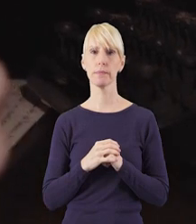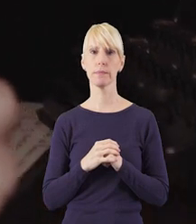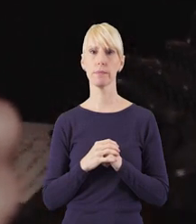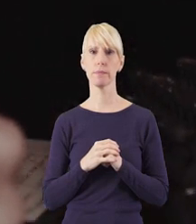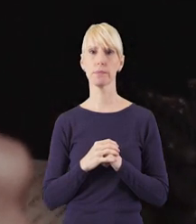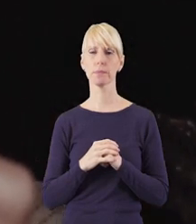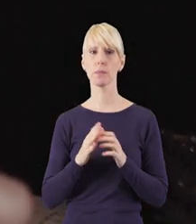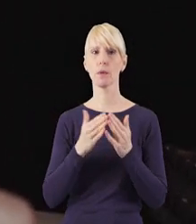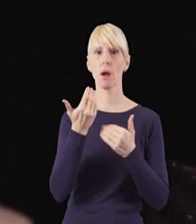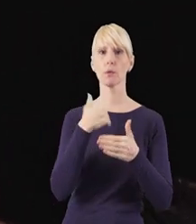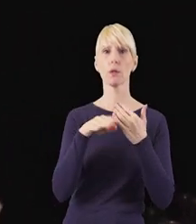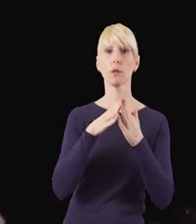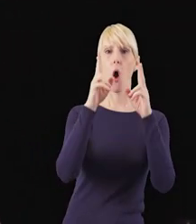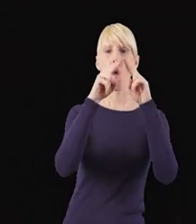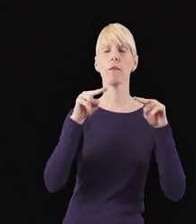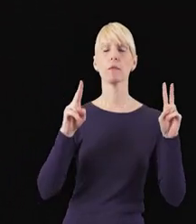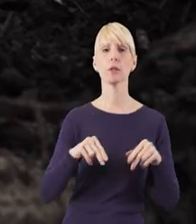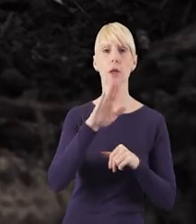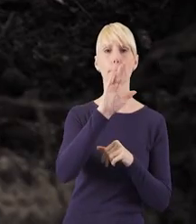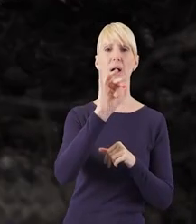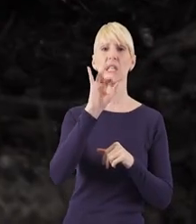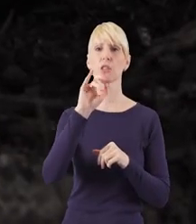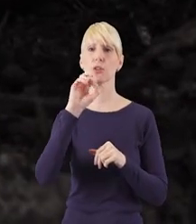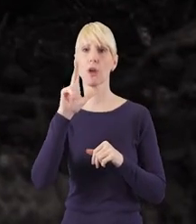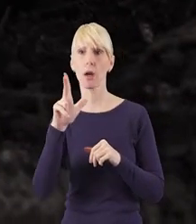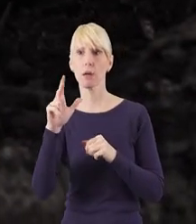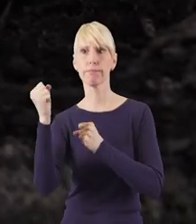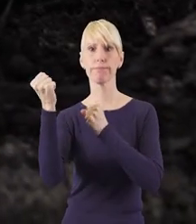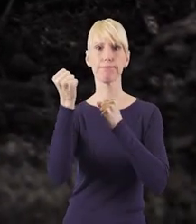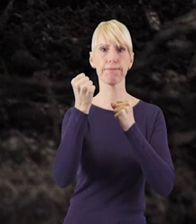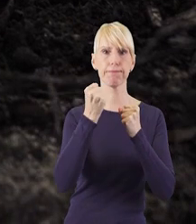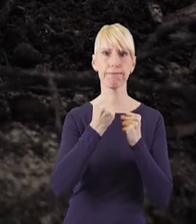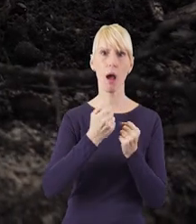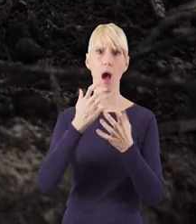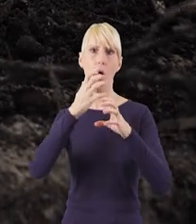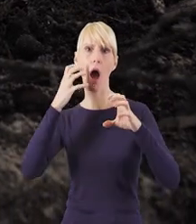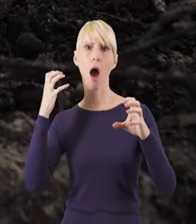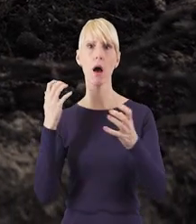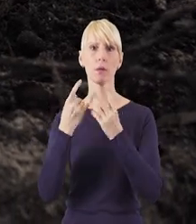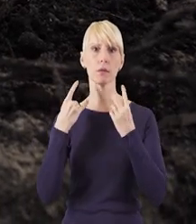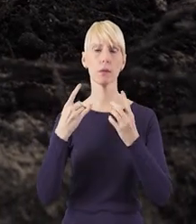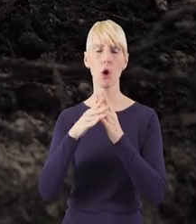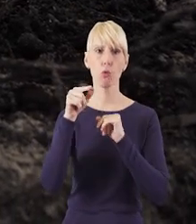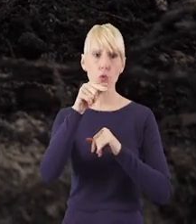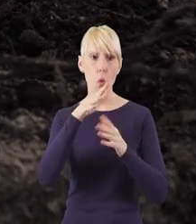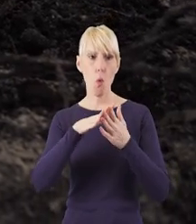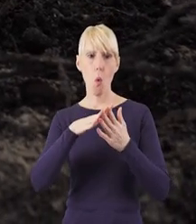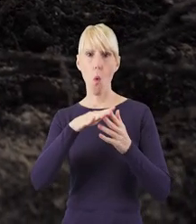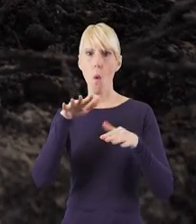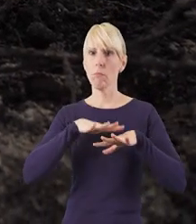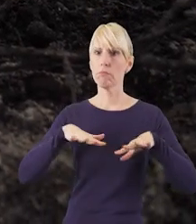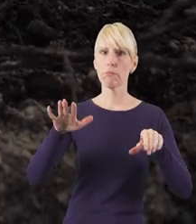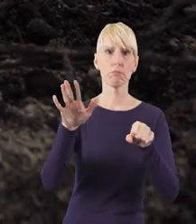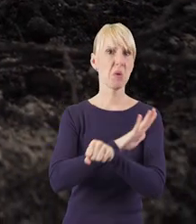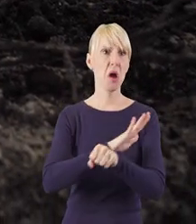Przed wieczorem do willi Bartczaka i Anteckiego zajechały trzy samochody ciężarowe. Dwa wypełnione więźniami,